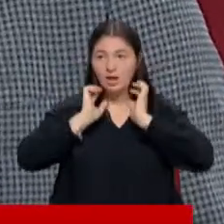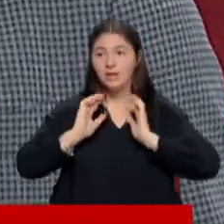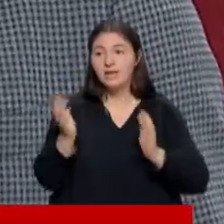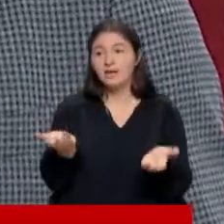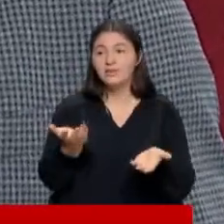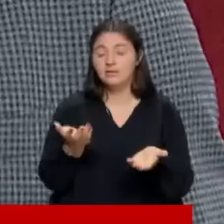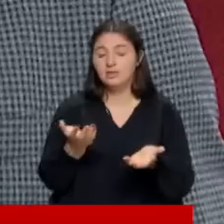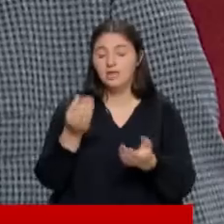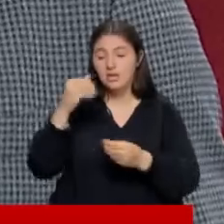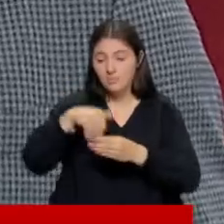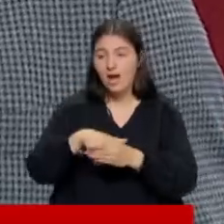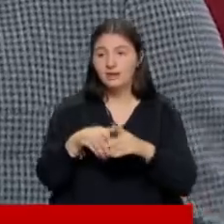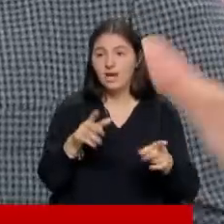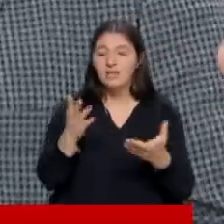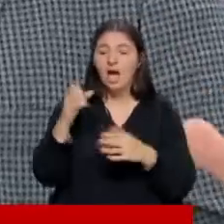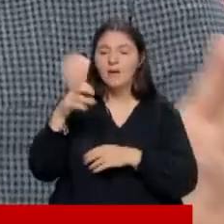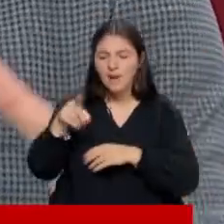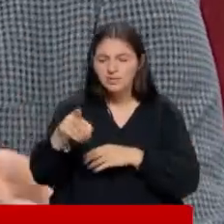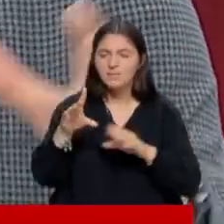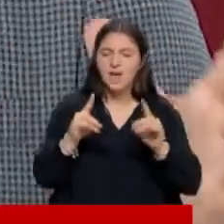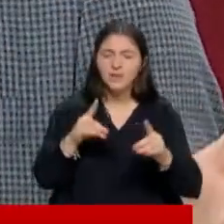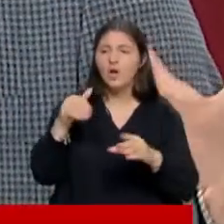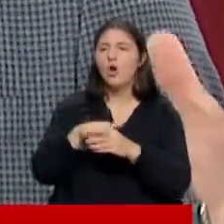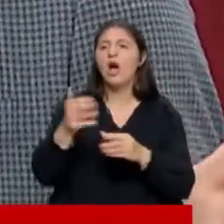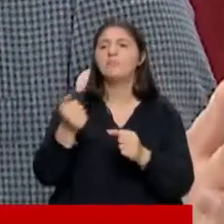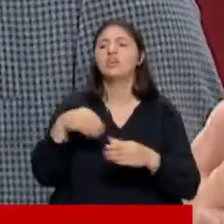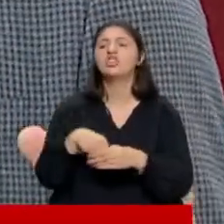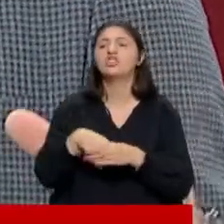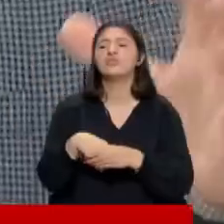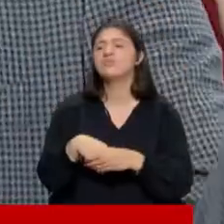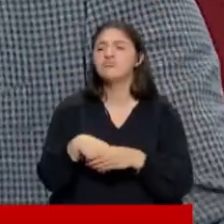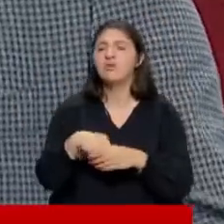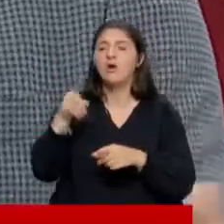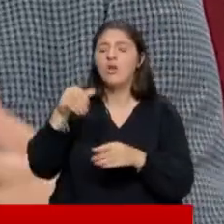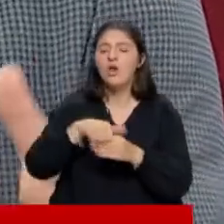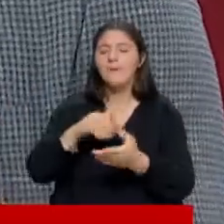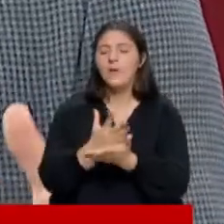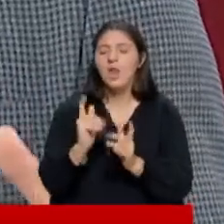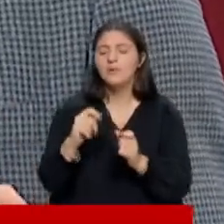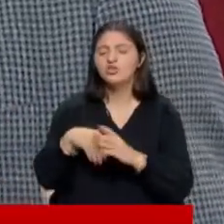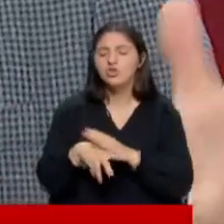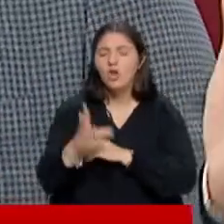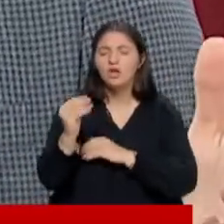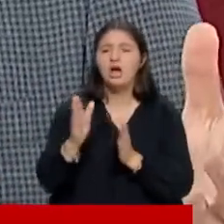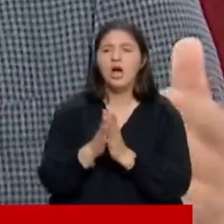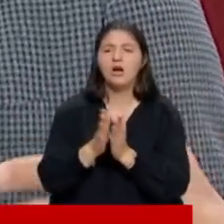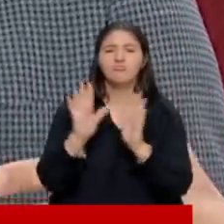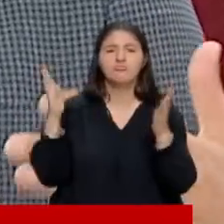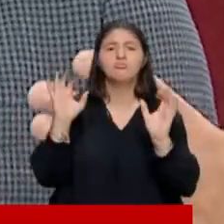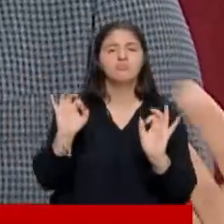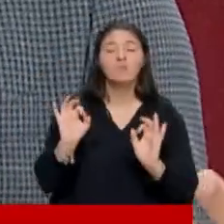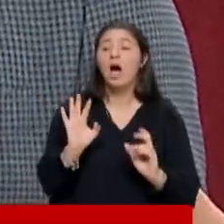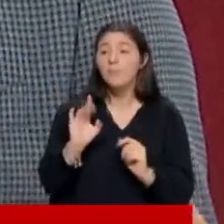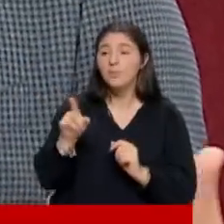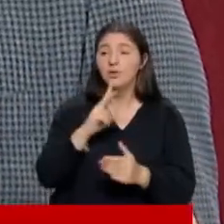yani iyi Parti Hani AK Parti'den MHP'den oy almak için onların oylarını bölmek için yola çıksa alkışlardık ama